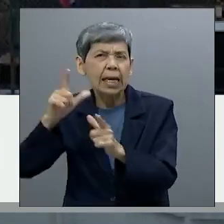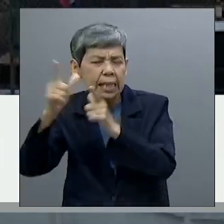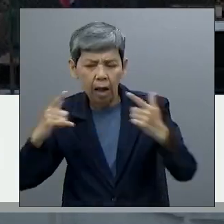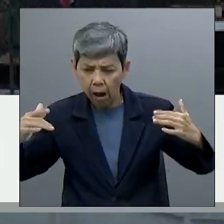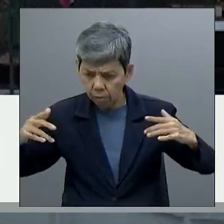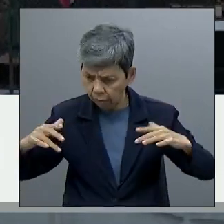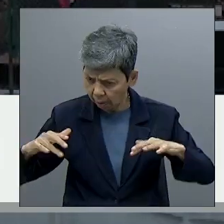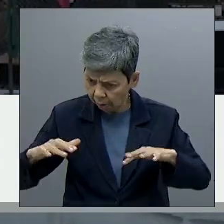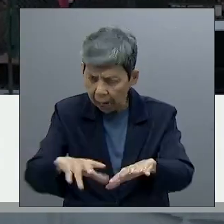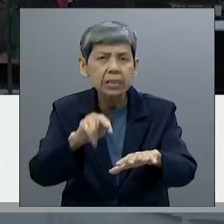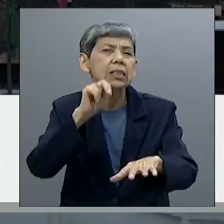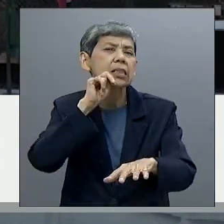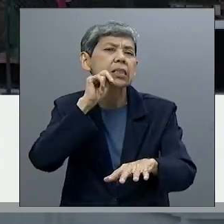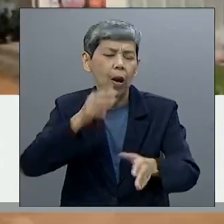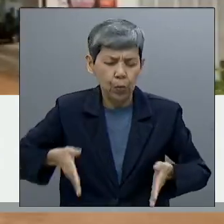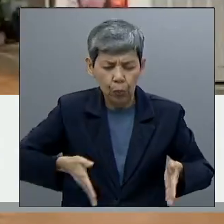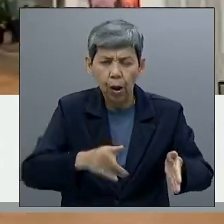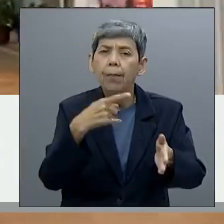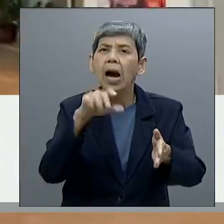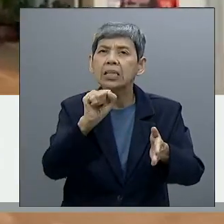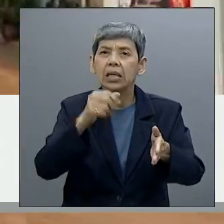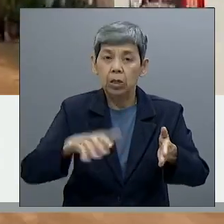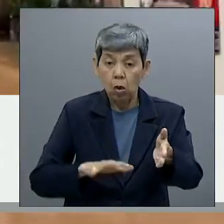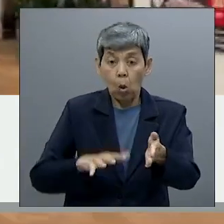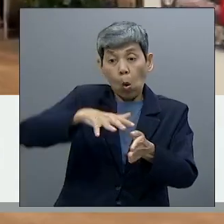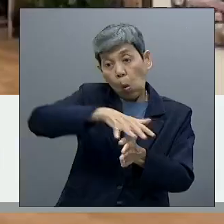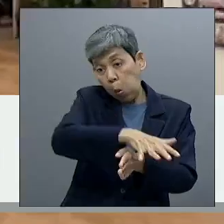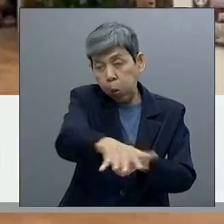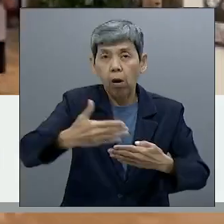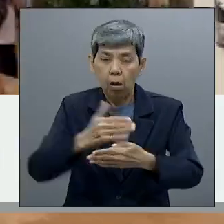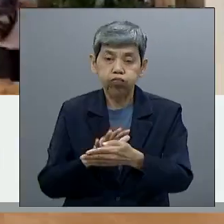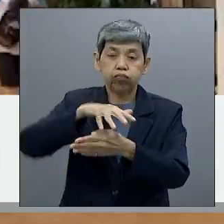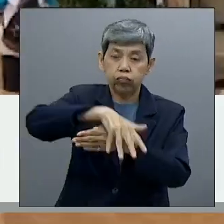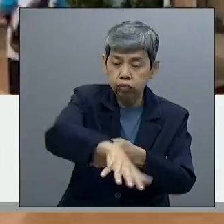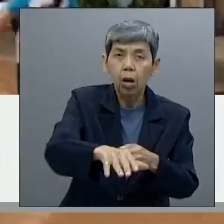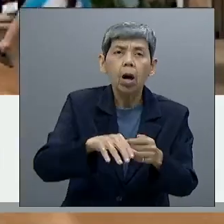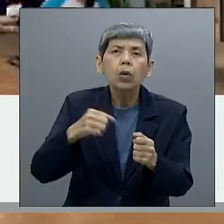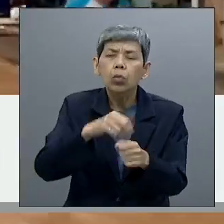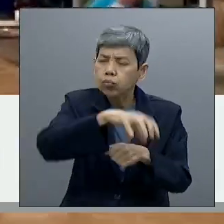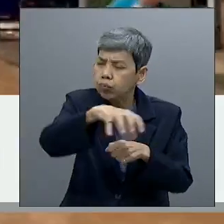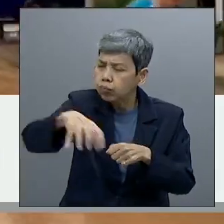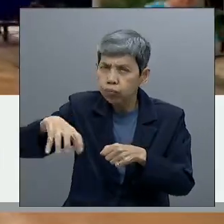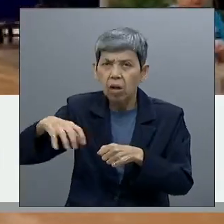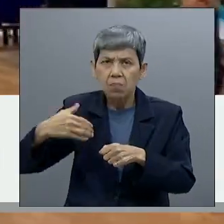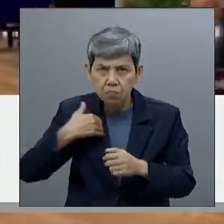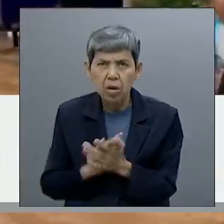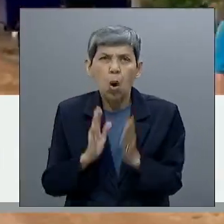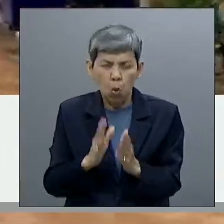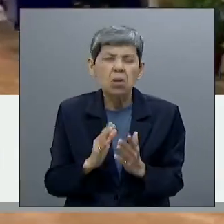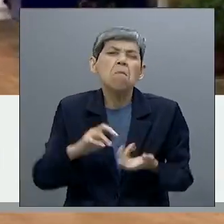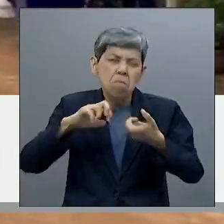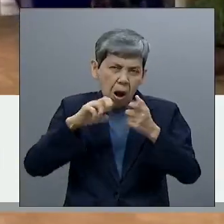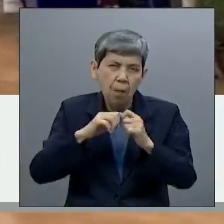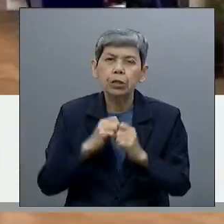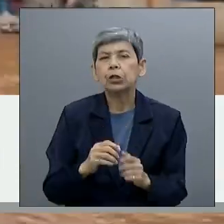บกับน้ำในแม่น้ำป่าสักทำให้แม่น้ำป่าสักไหลล้นผนังกั้นน้ำท่วม5ชุมชนในเขตเทศบาลหล่มสักมีคนได้รับผลกระทบ